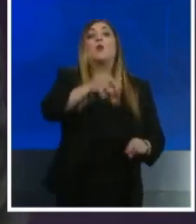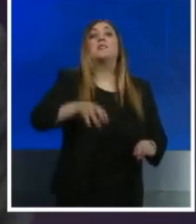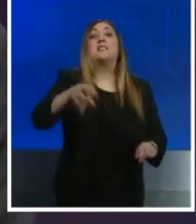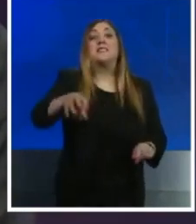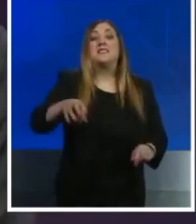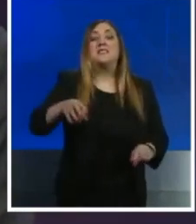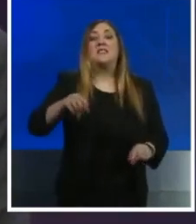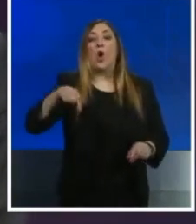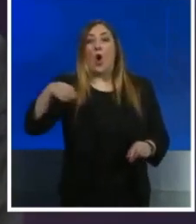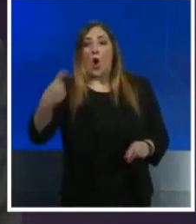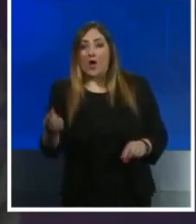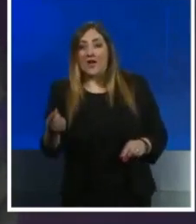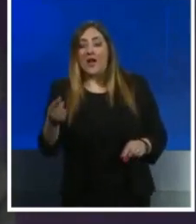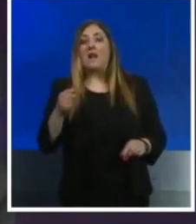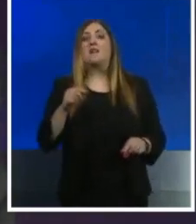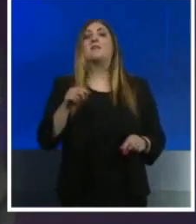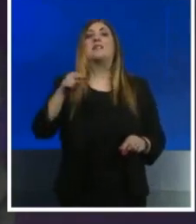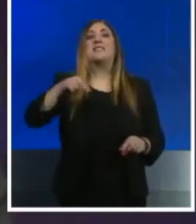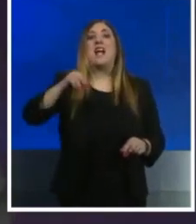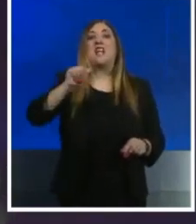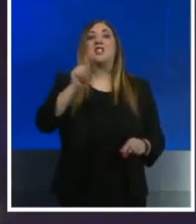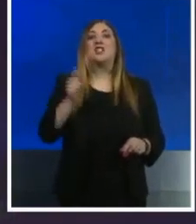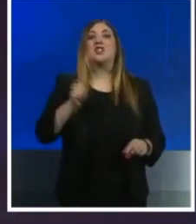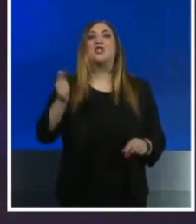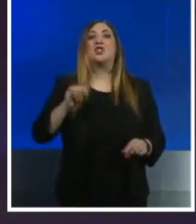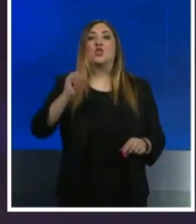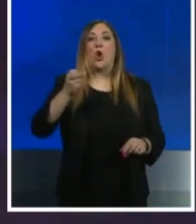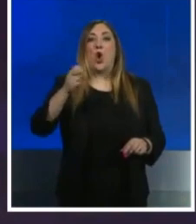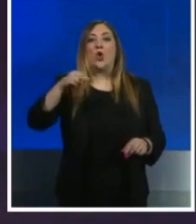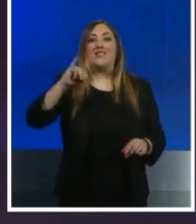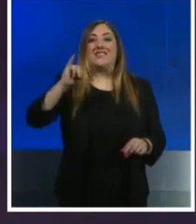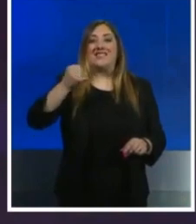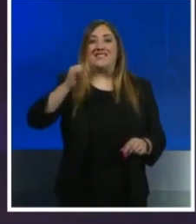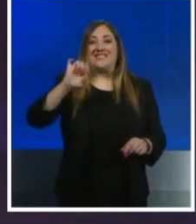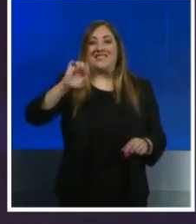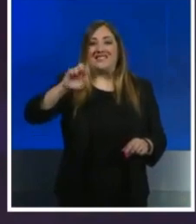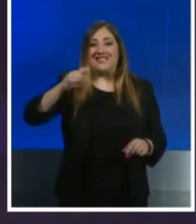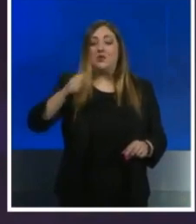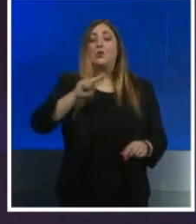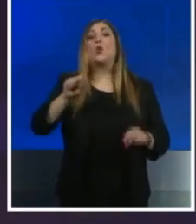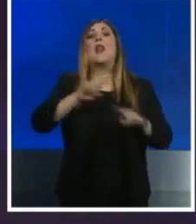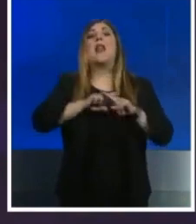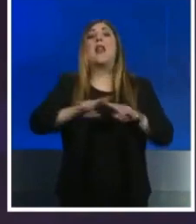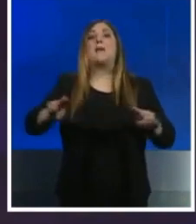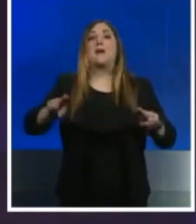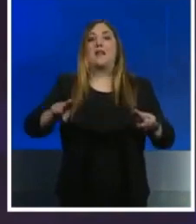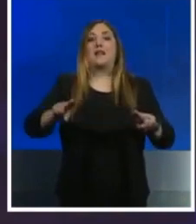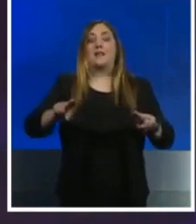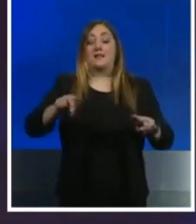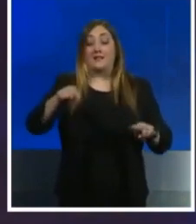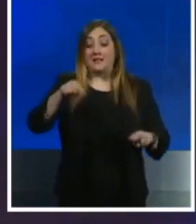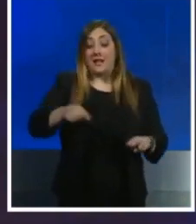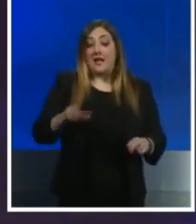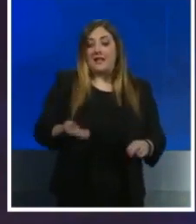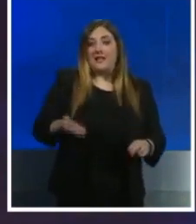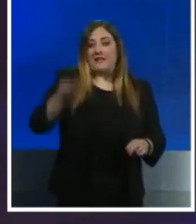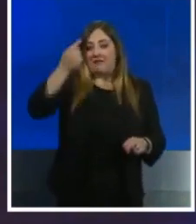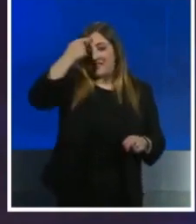libertajiet. Ekk narġaw nerbħu xaffna missovranita li tlifna.